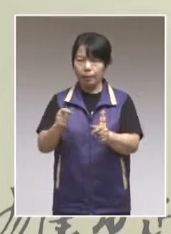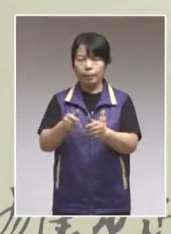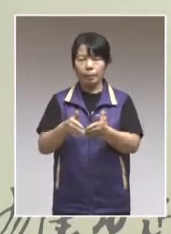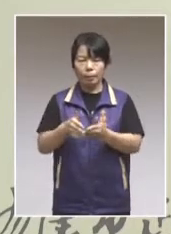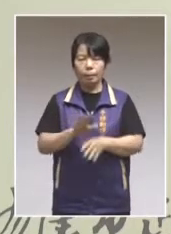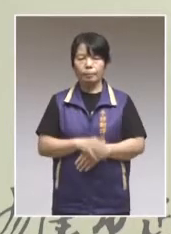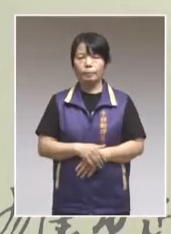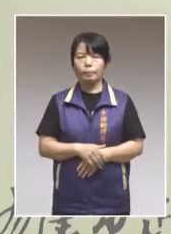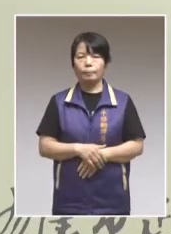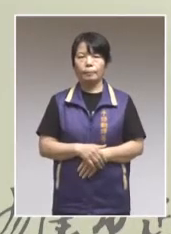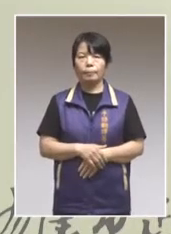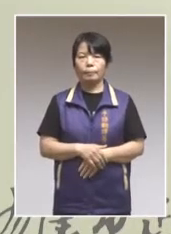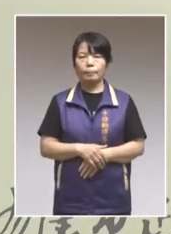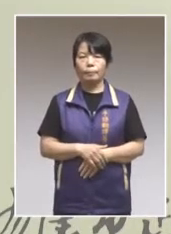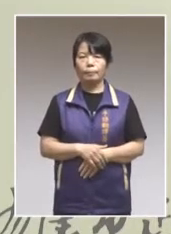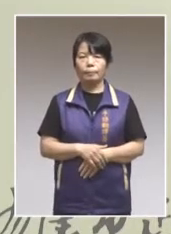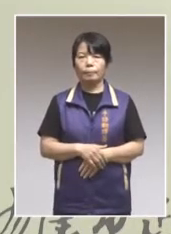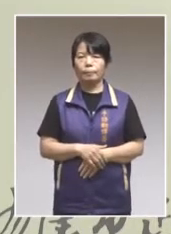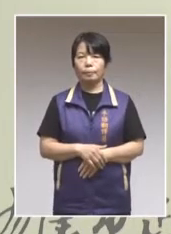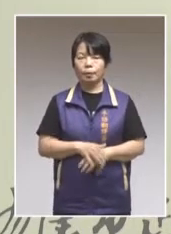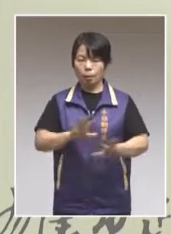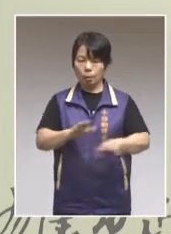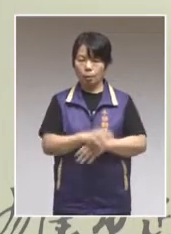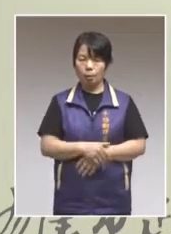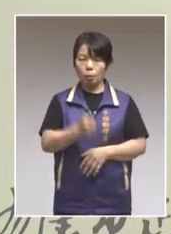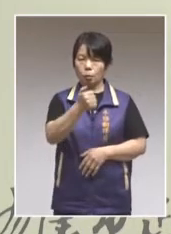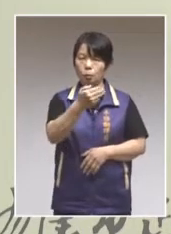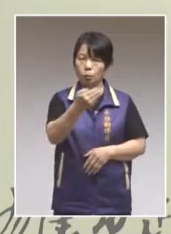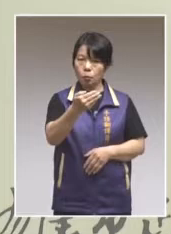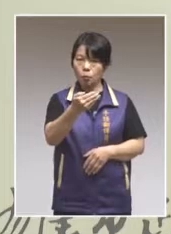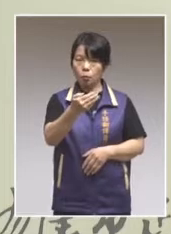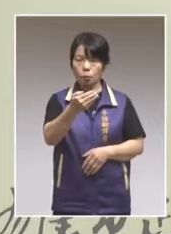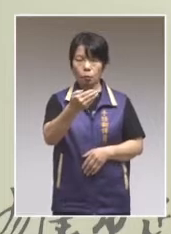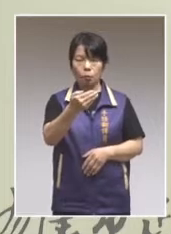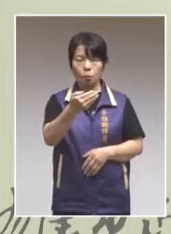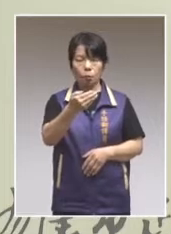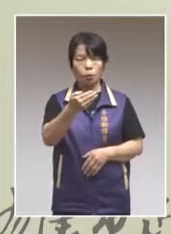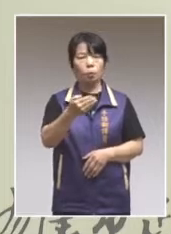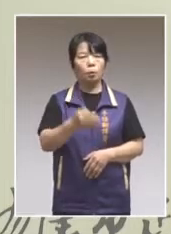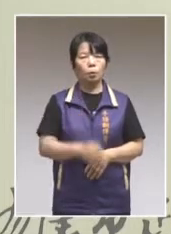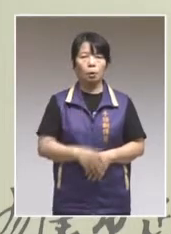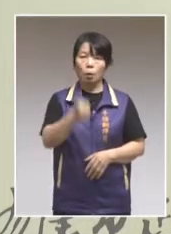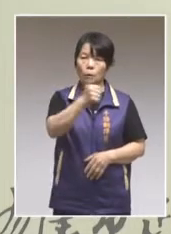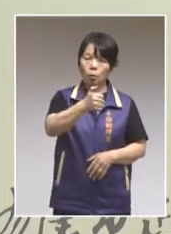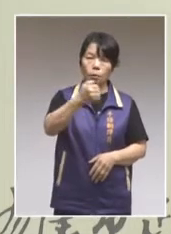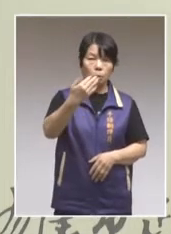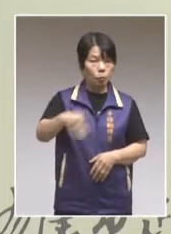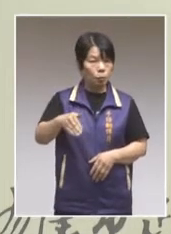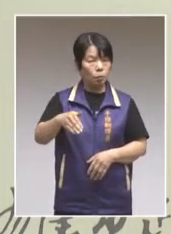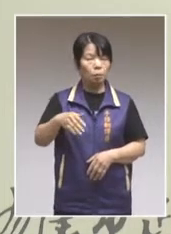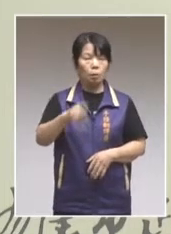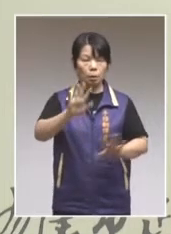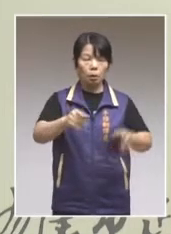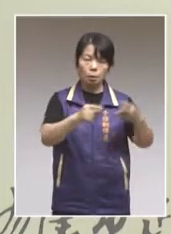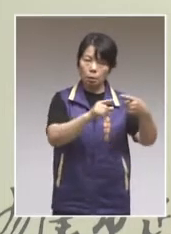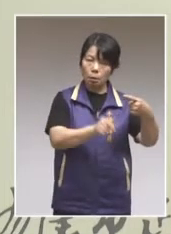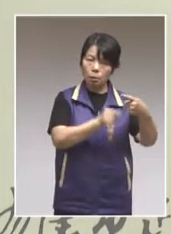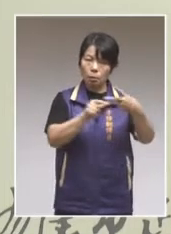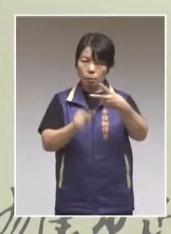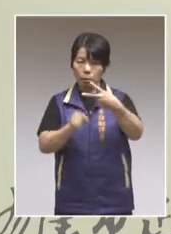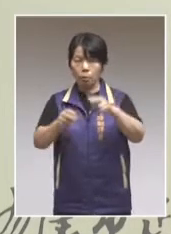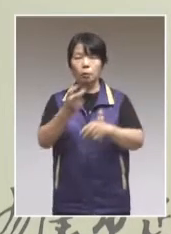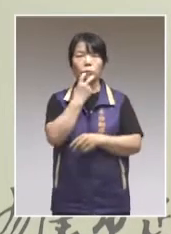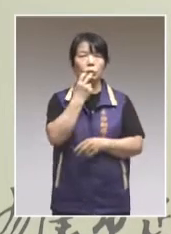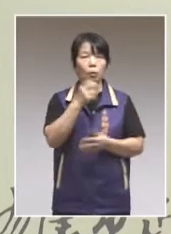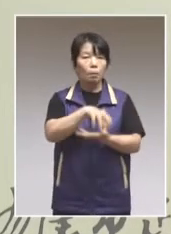啊。好，所以这个部分59块的价格是在于说，大概是今年一二月的时候，我们因为中央